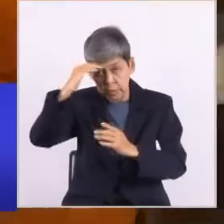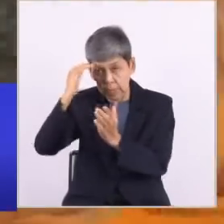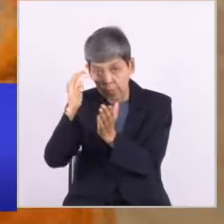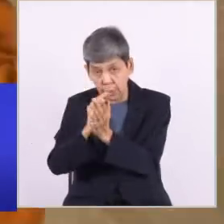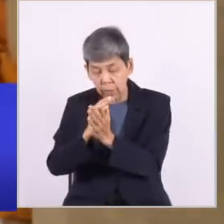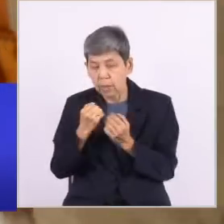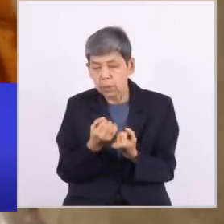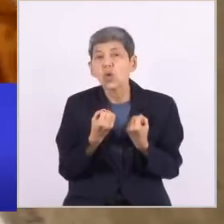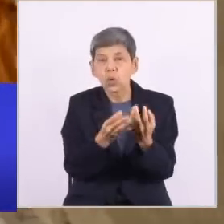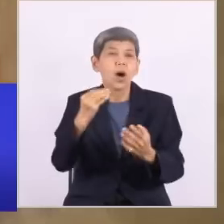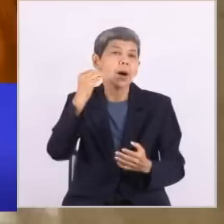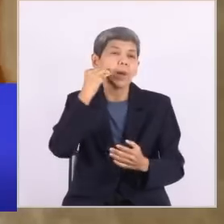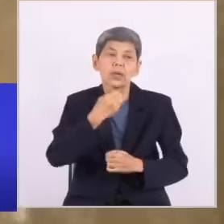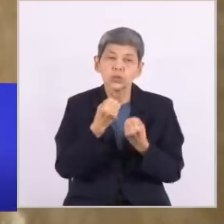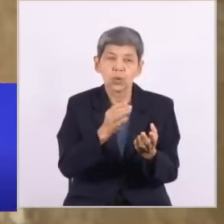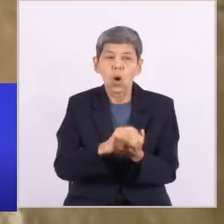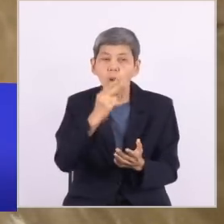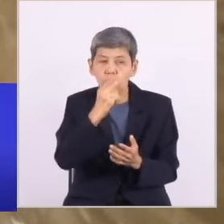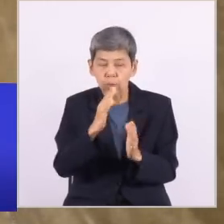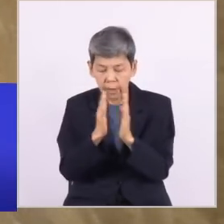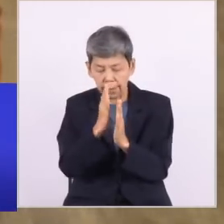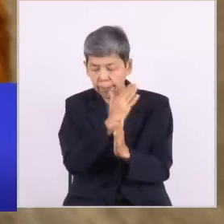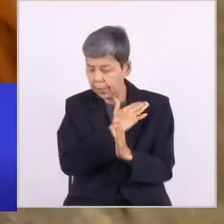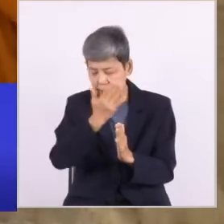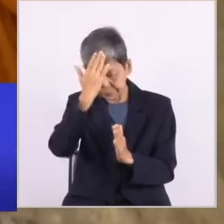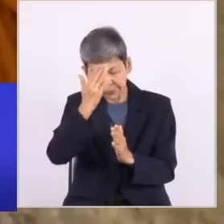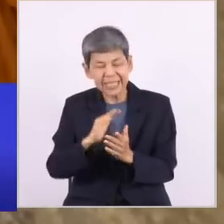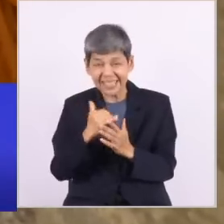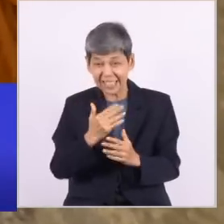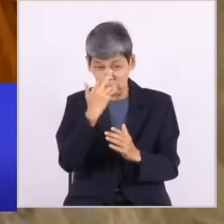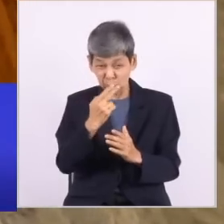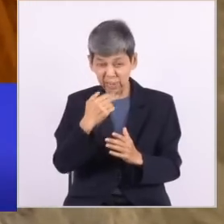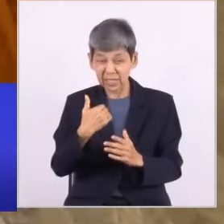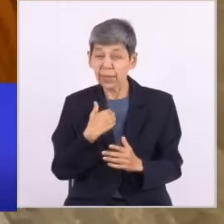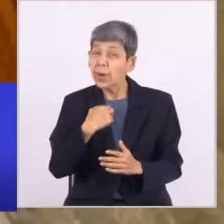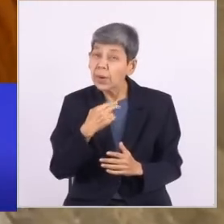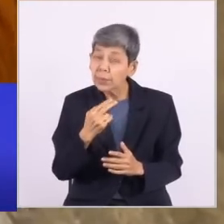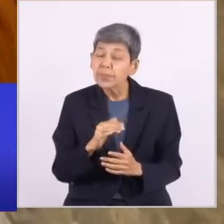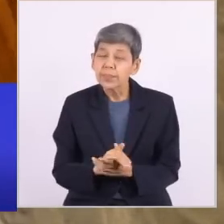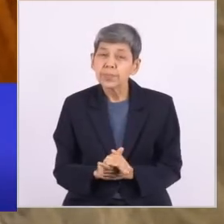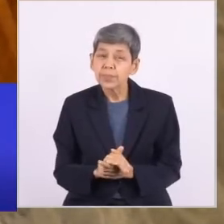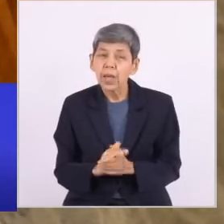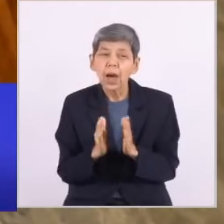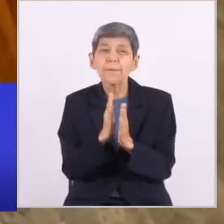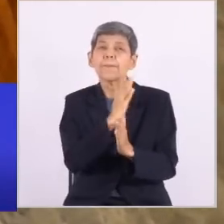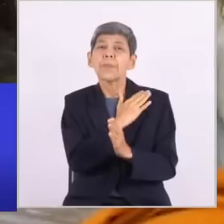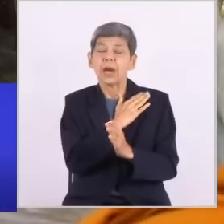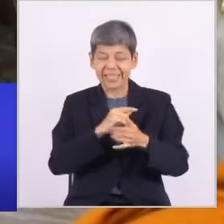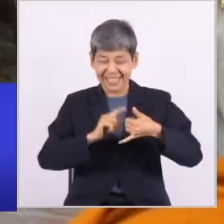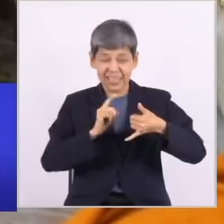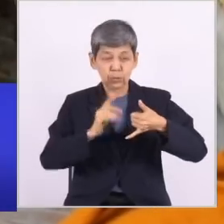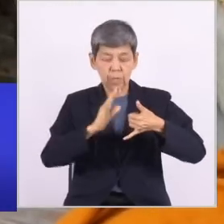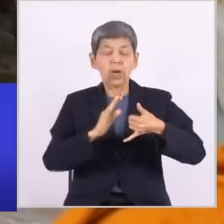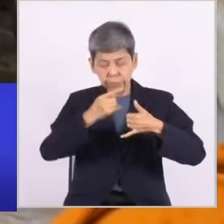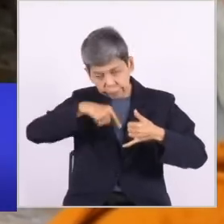ให้ขับรถไปส่งที่บ้านเกิดทันทีนี่จังหวะสึกนี่นะครับหลังจากสึกเสร็จเนี่ยนะนะครับนะพระโชคหรือนายโชคเนี่ยก็กลับ